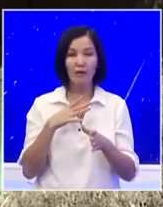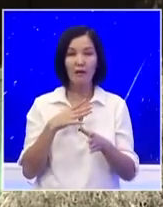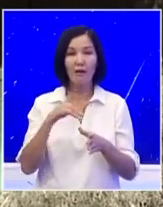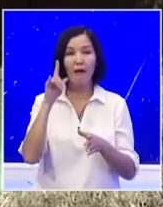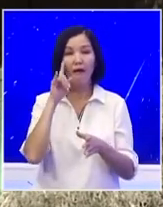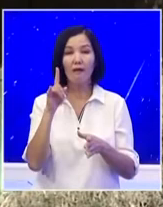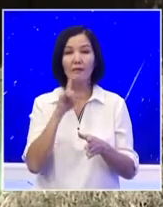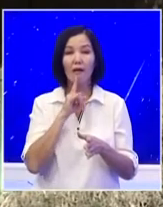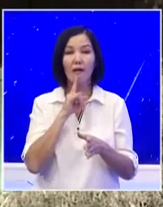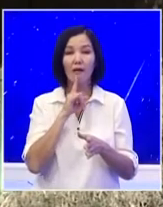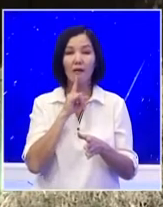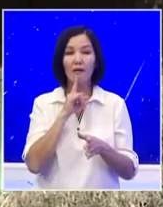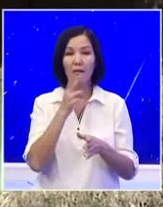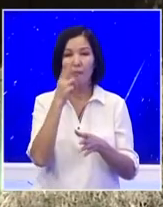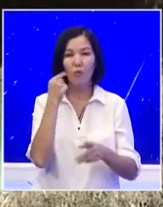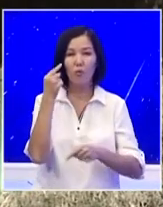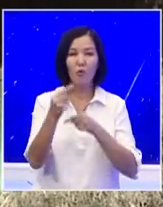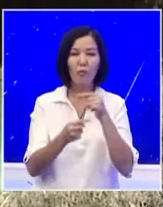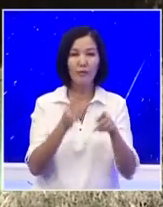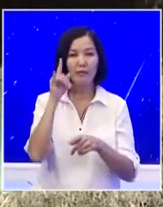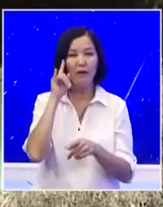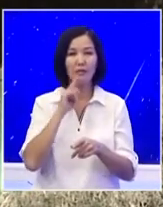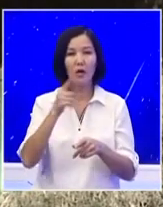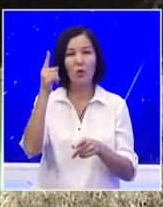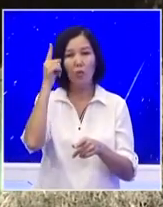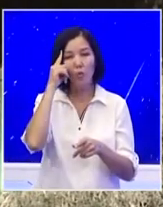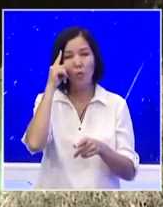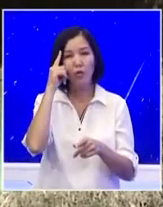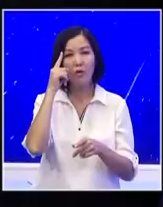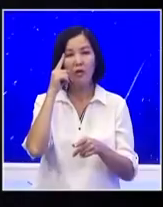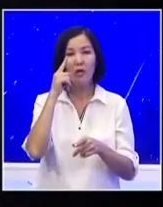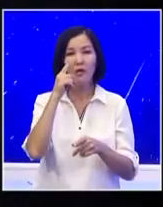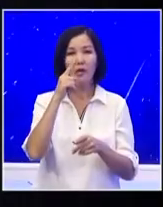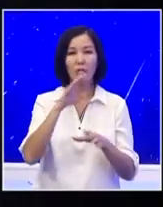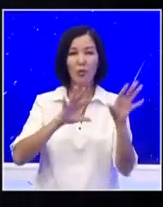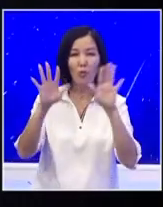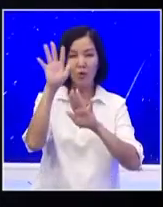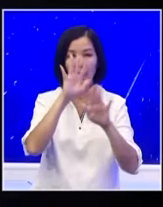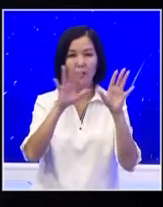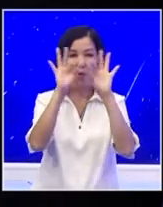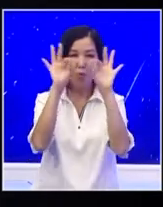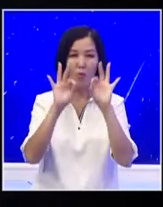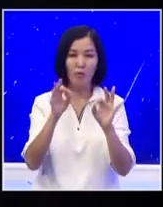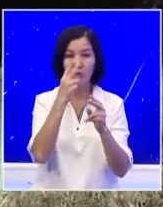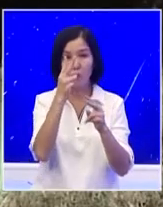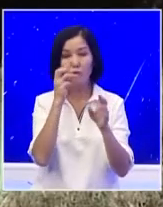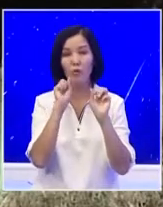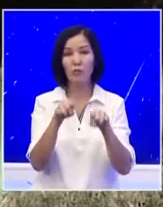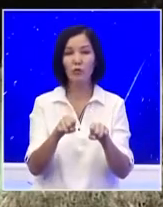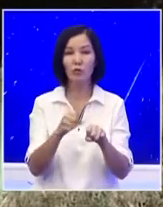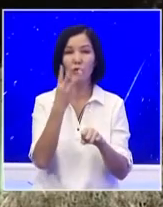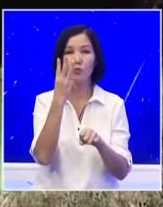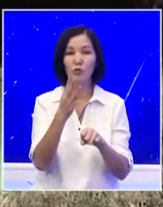қазақы болмыс, қазақы ой, қазақы сүрет көз алдыңа елестейді. Алғашқы жолдарында, мысалы, үш